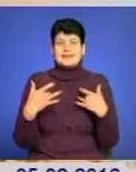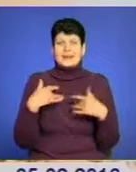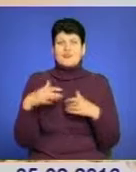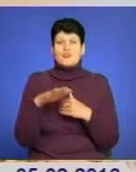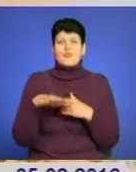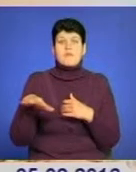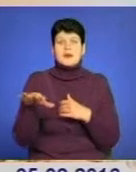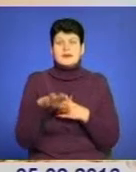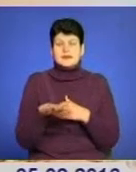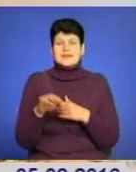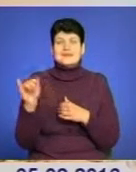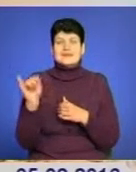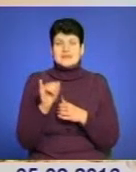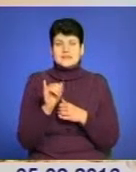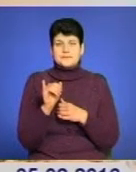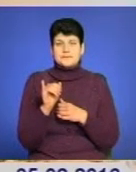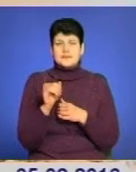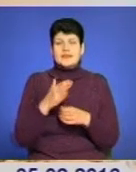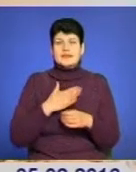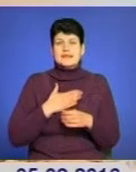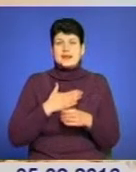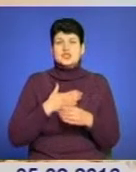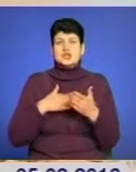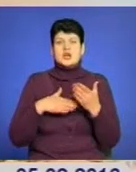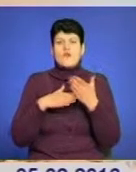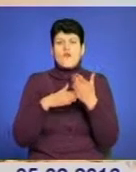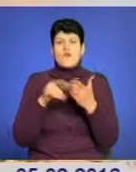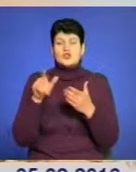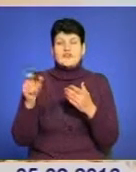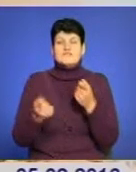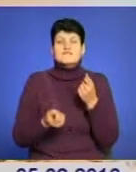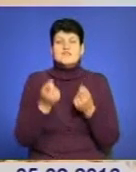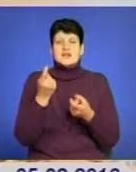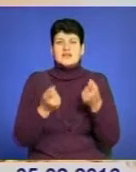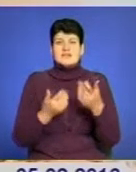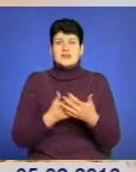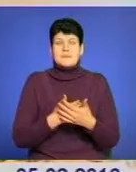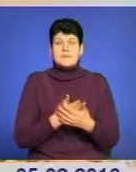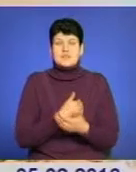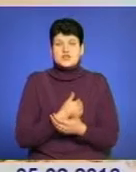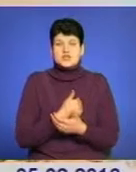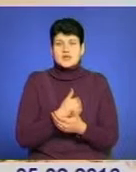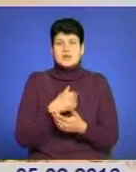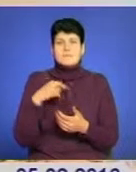майдані. І наші волонтери виявили вже бажання наймолодші